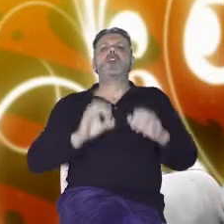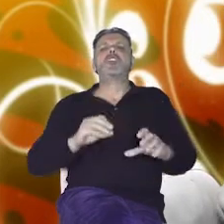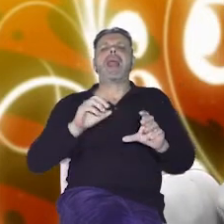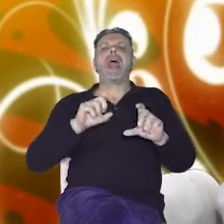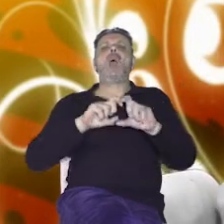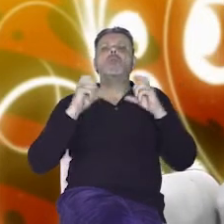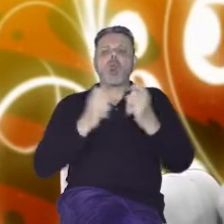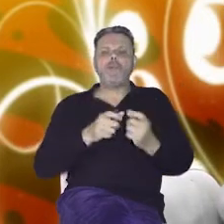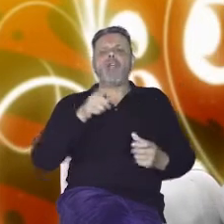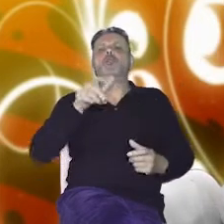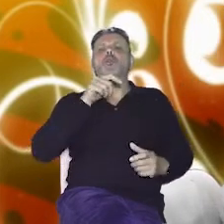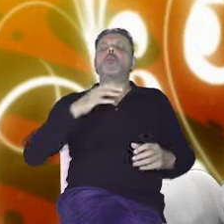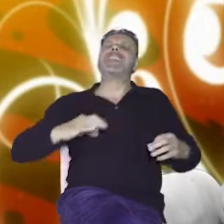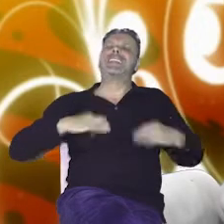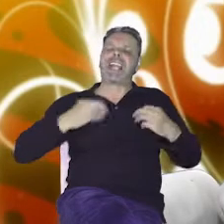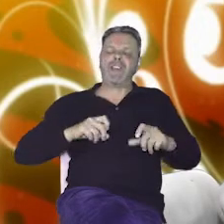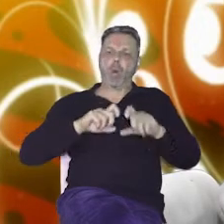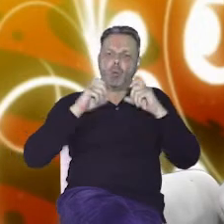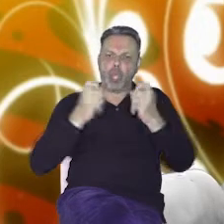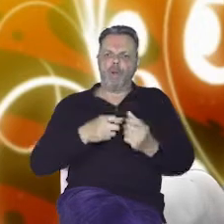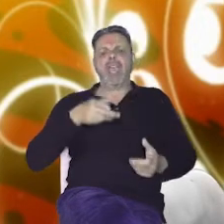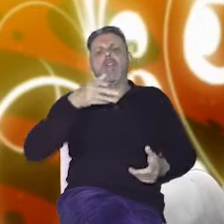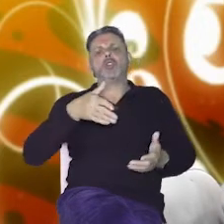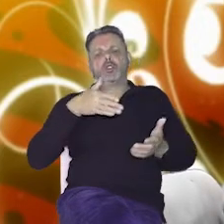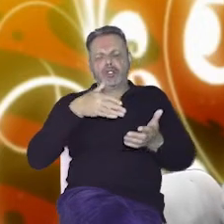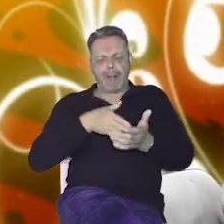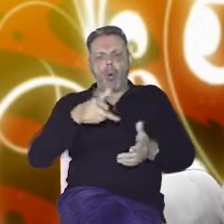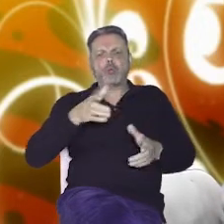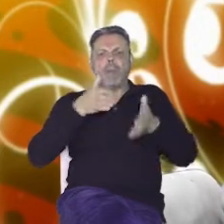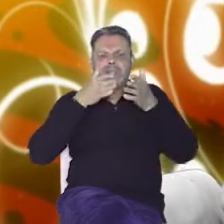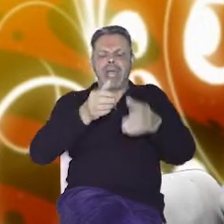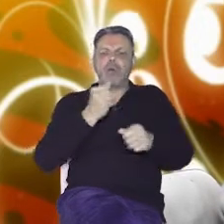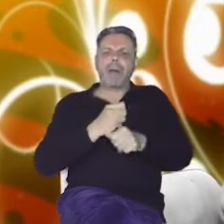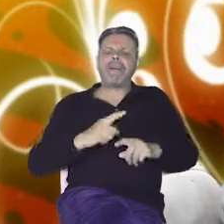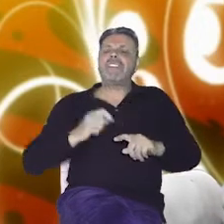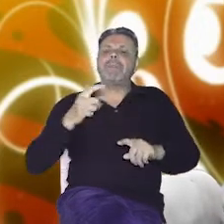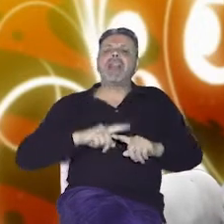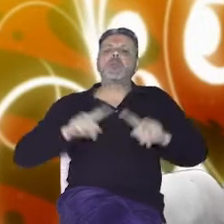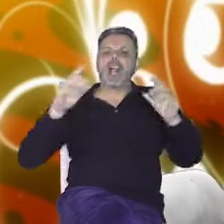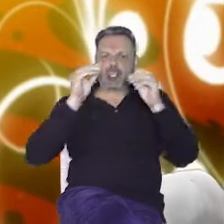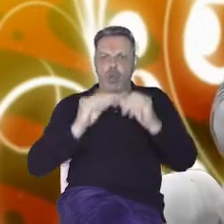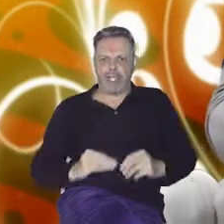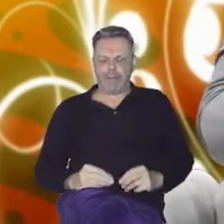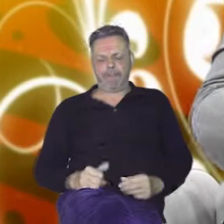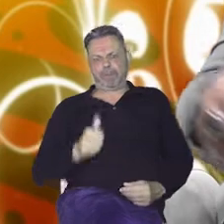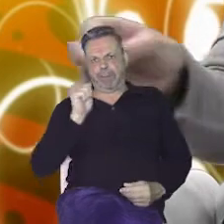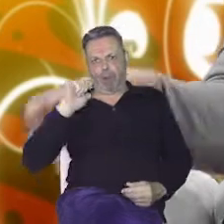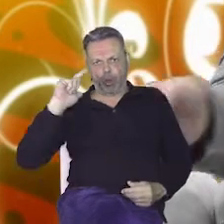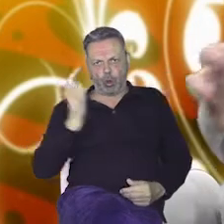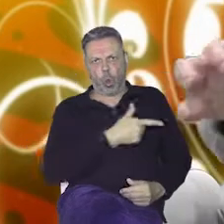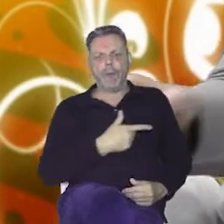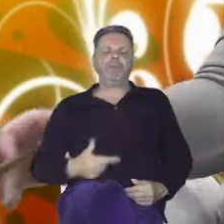postaju i zdravstvene ustanove. Znači da treba u tom smjeru napraviti nekakav drugačiji koncept. Dobro. To je prvo. Drugo bi isto